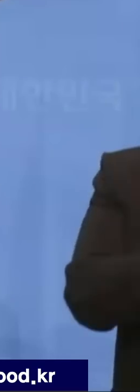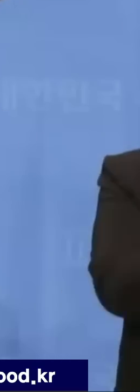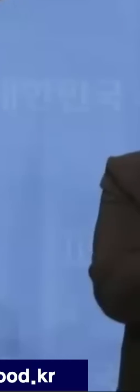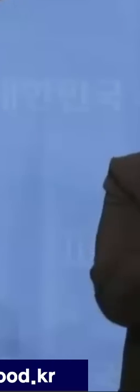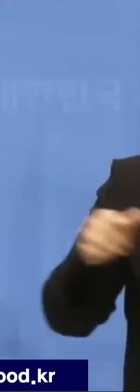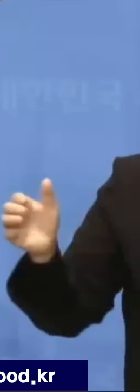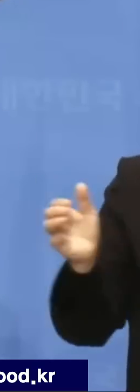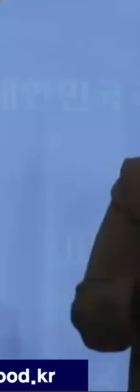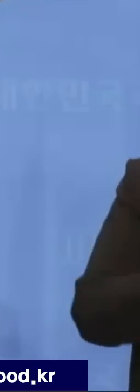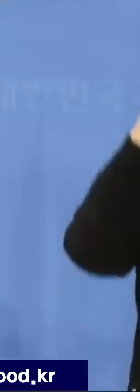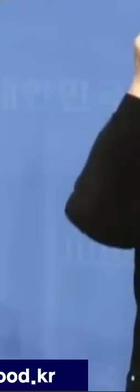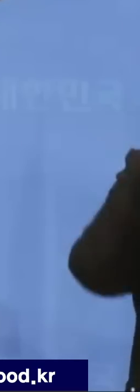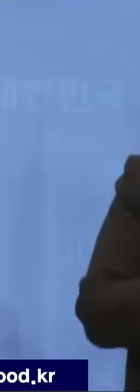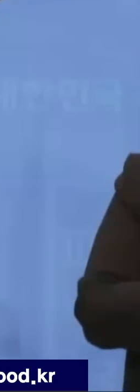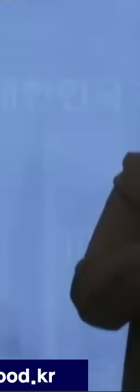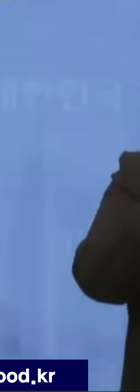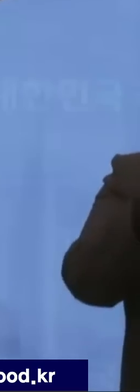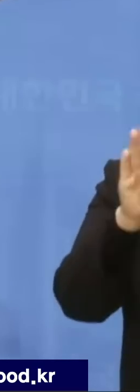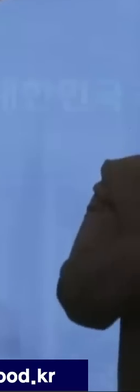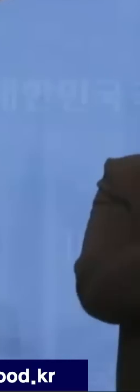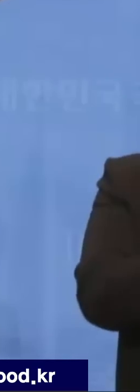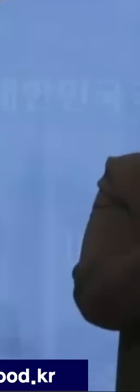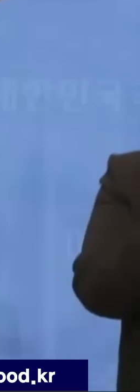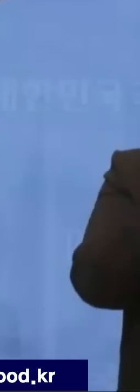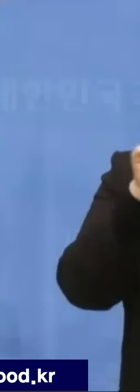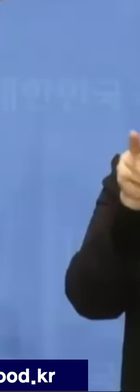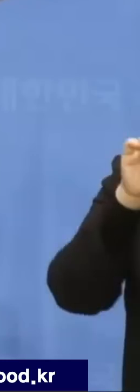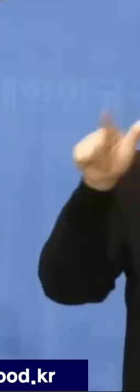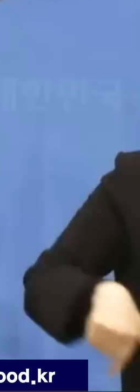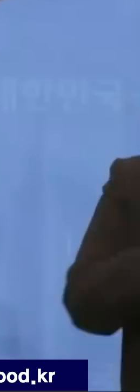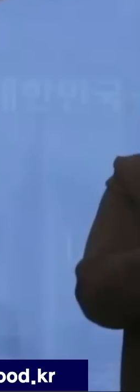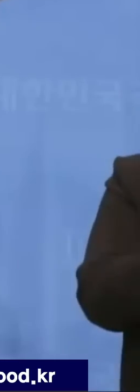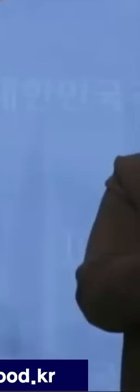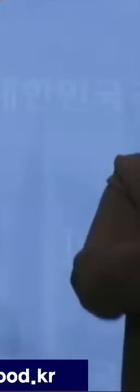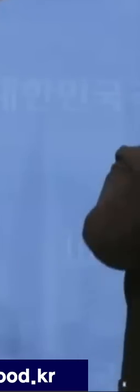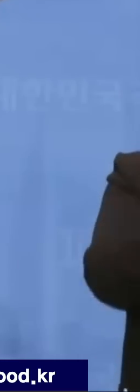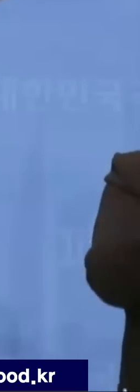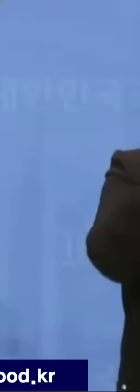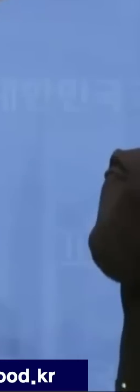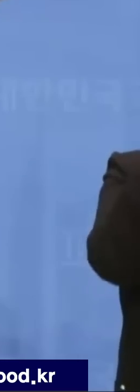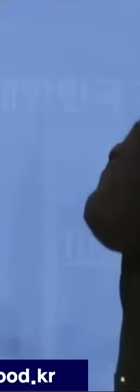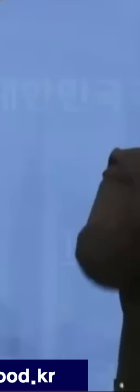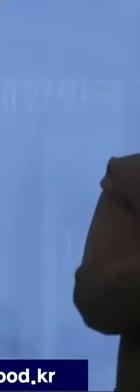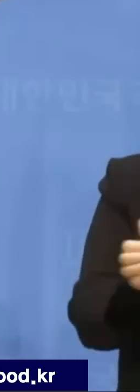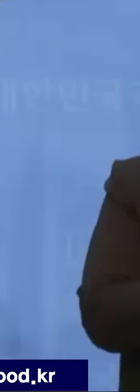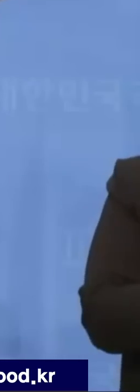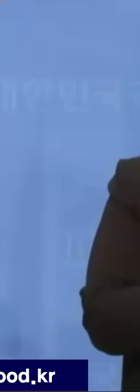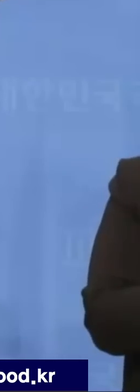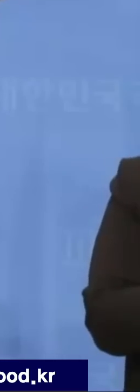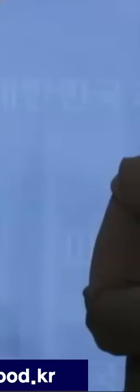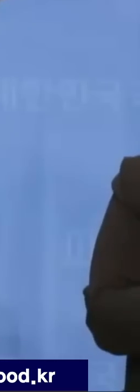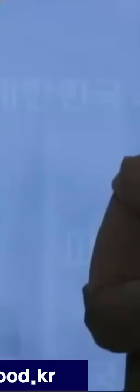MB를 구속시킵니다. 즉 MB는 검찰이 구속시킨 게 아닙니다. 진실을